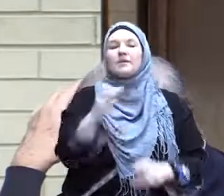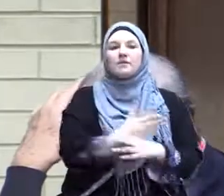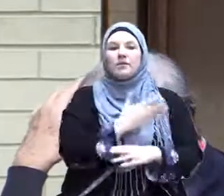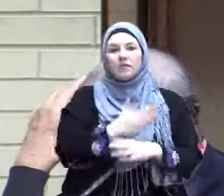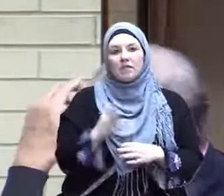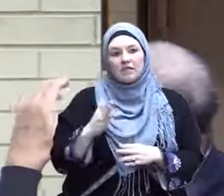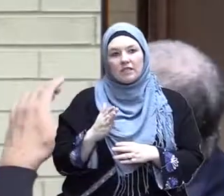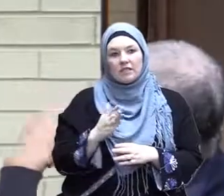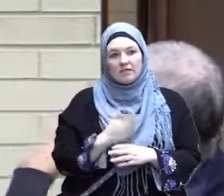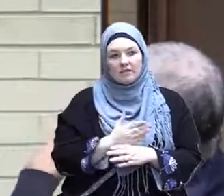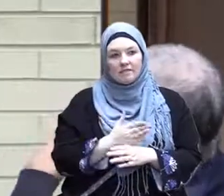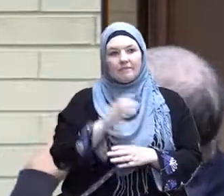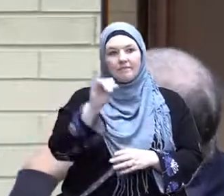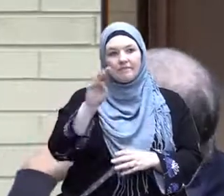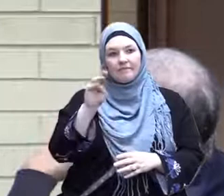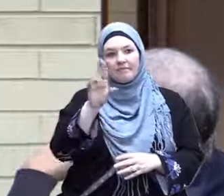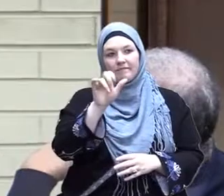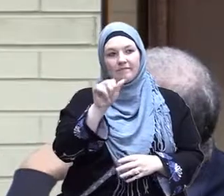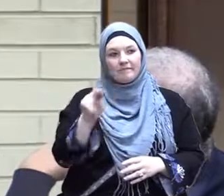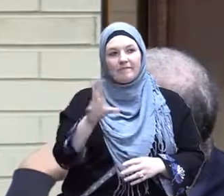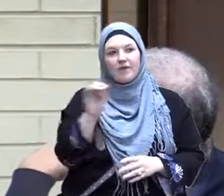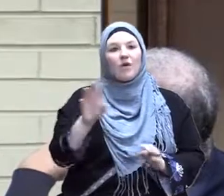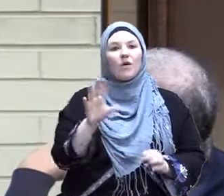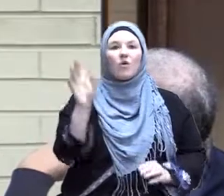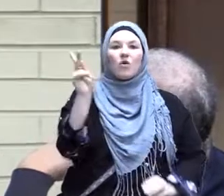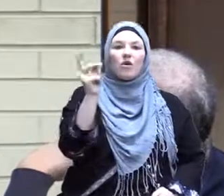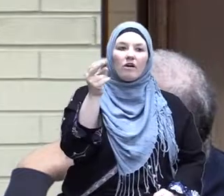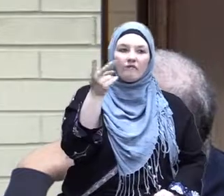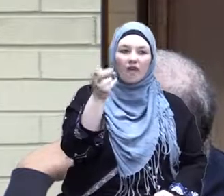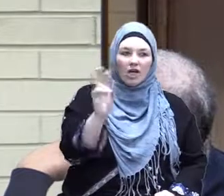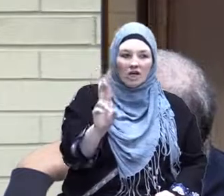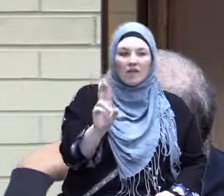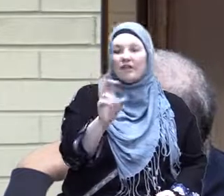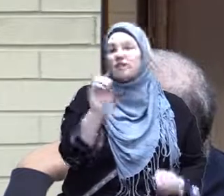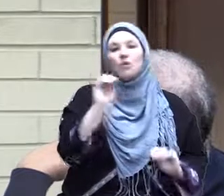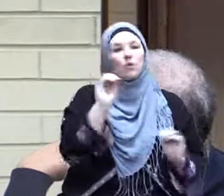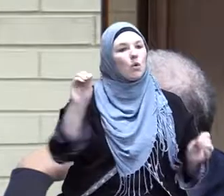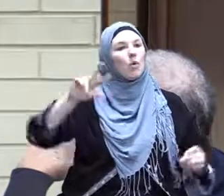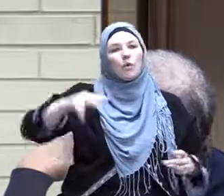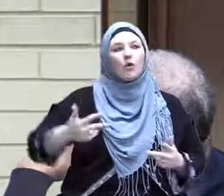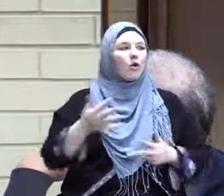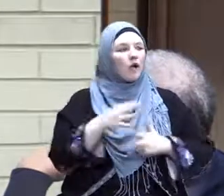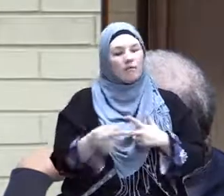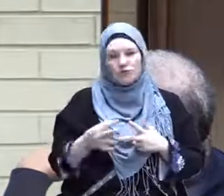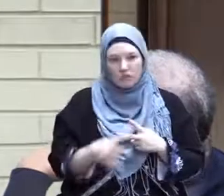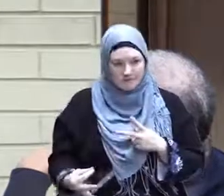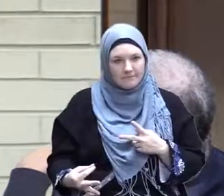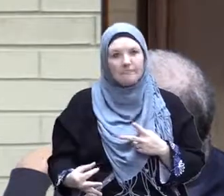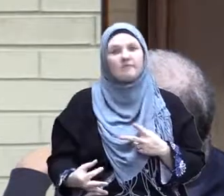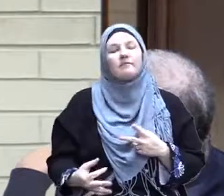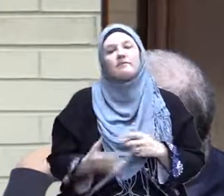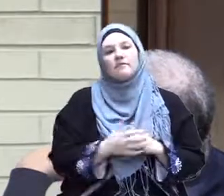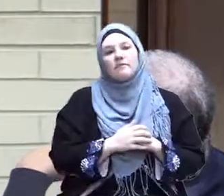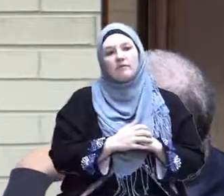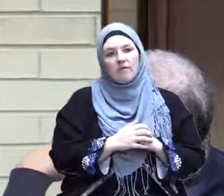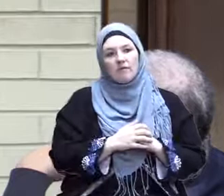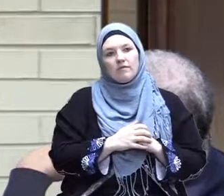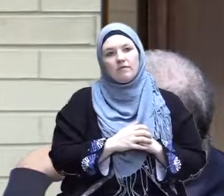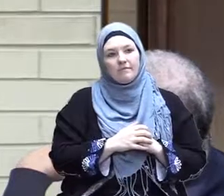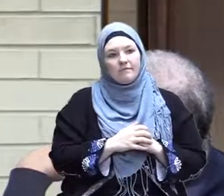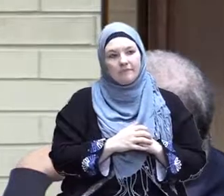between iman and kufr, there is no third option. هُوَ الَّذِي